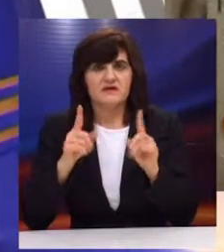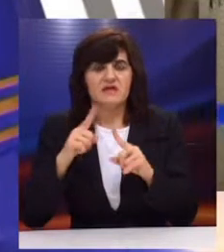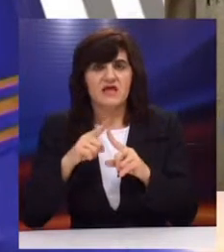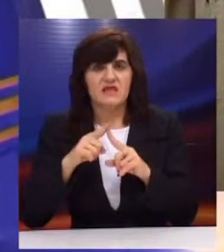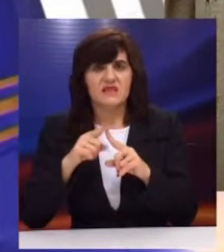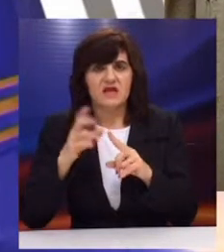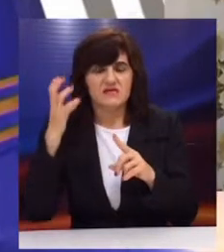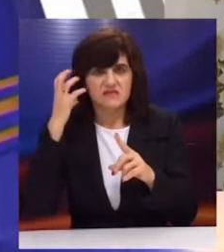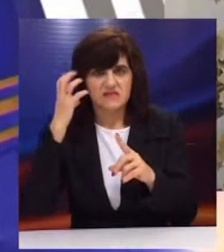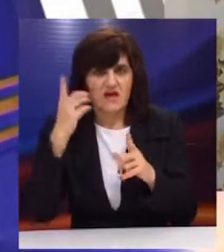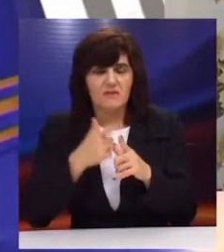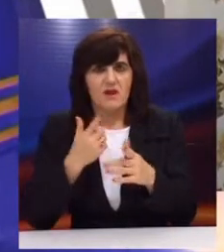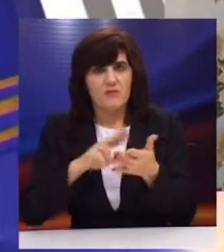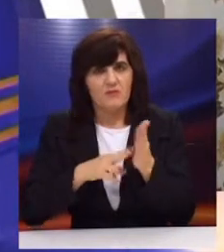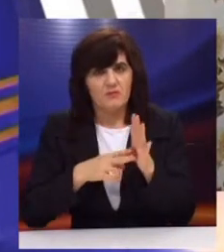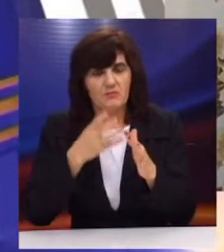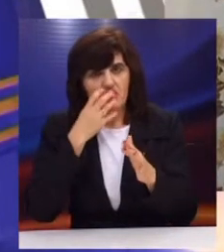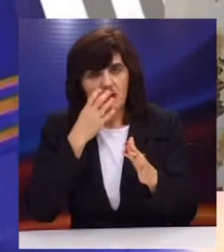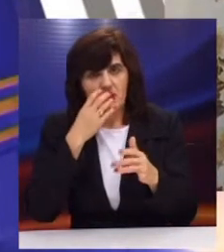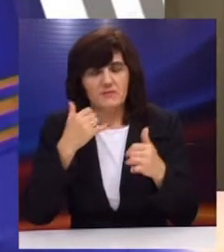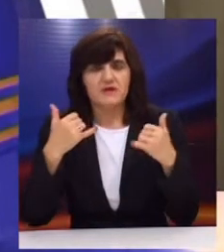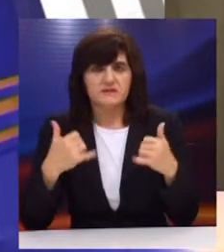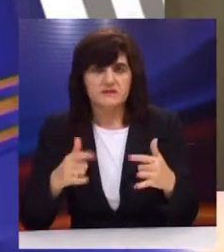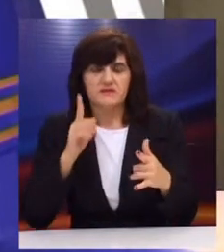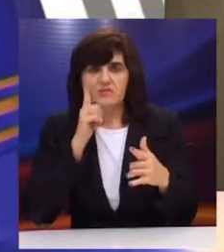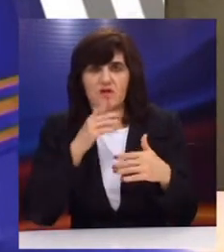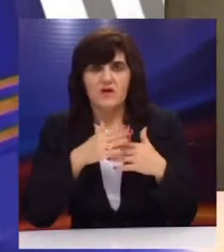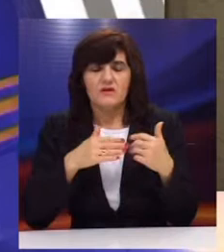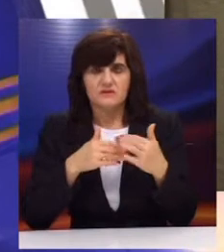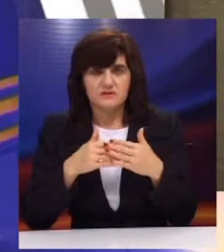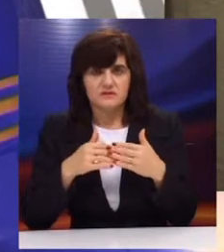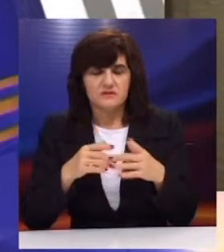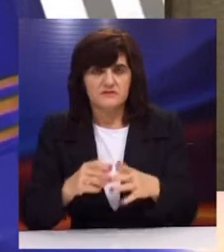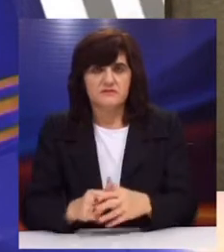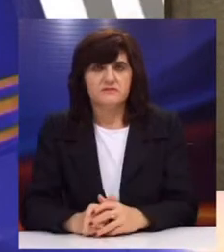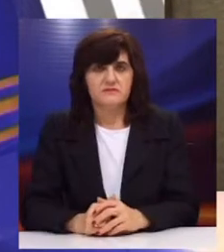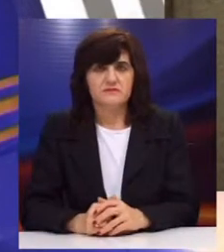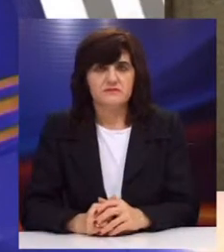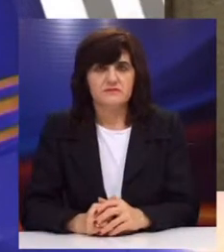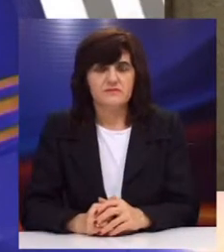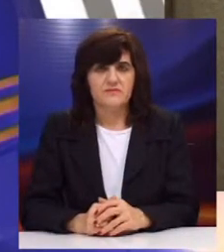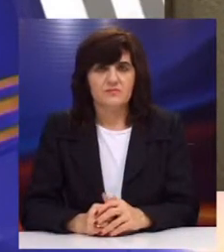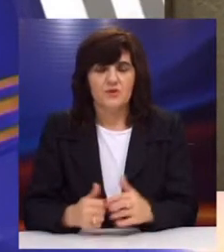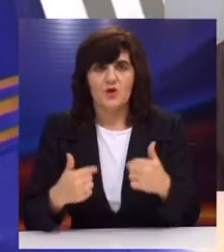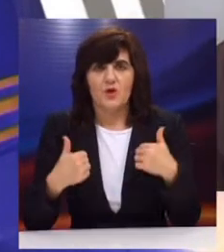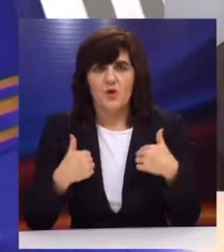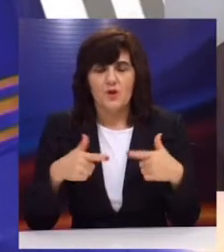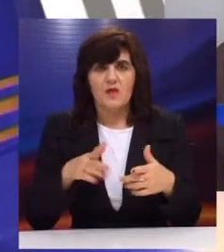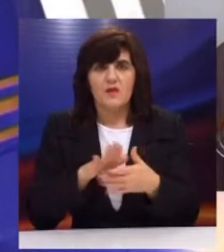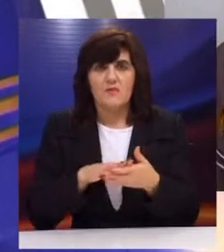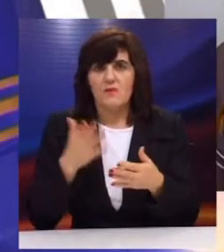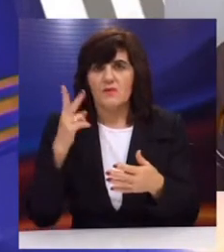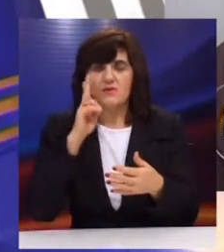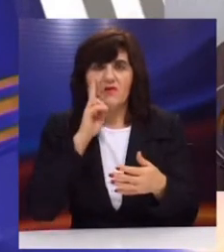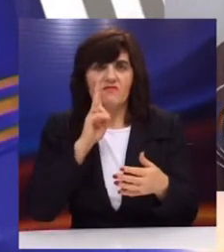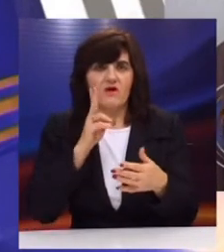Jovana Nenada broj 10 bilo problema sa grejanjem, ali oni su otklonjeni u proteklom periodu. Kod nas je počelo grejanje još pre